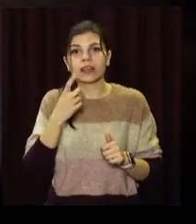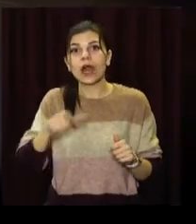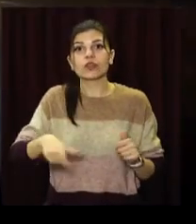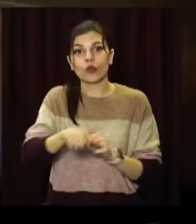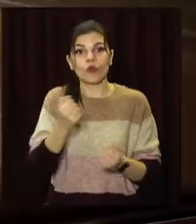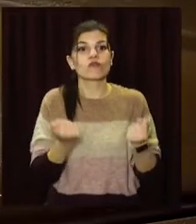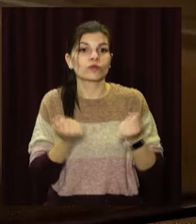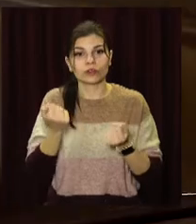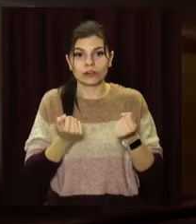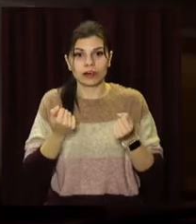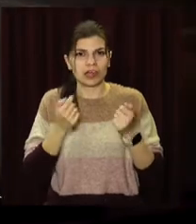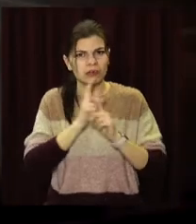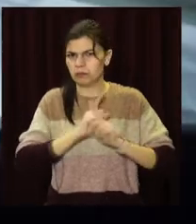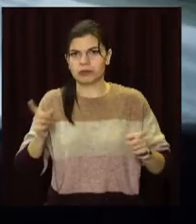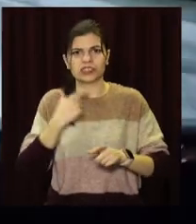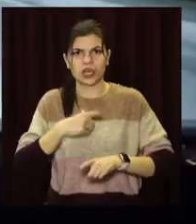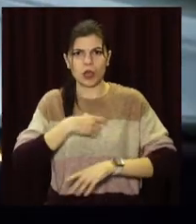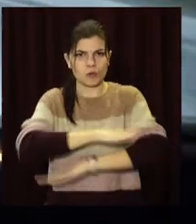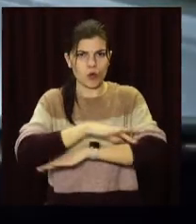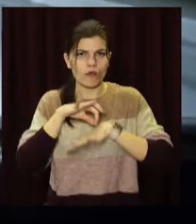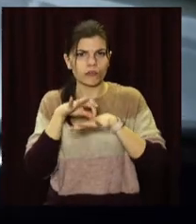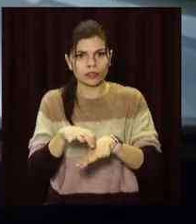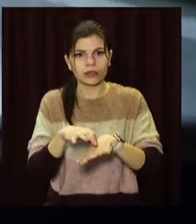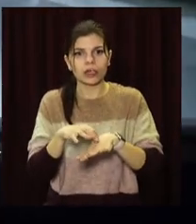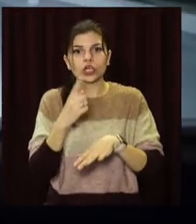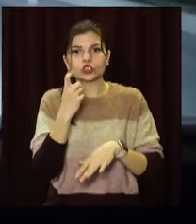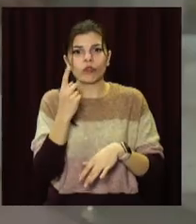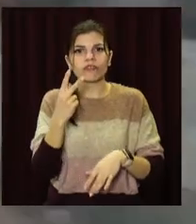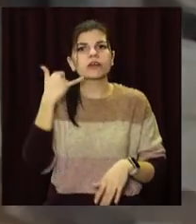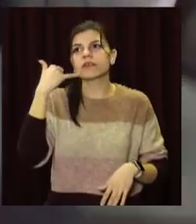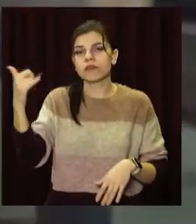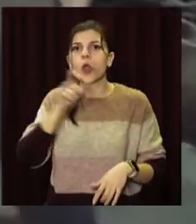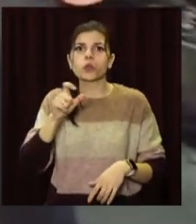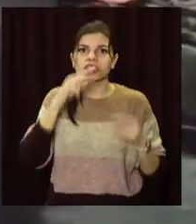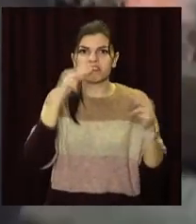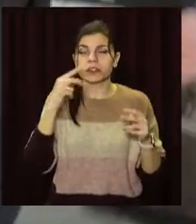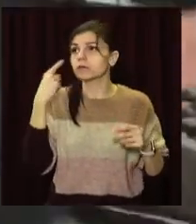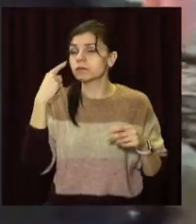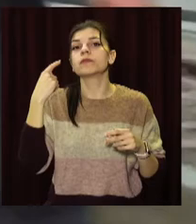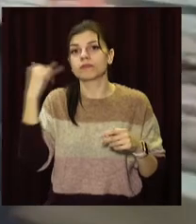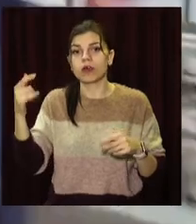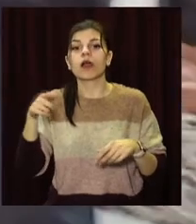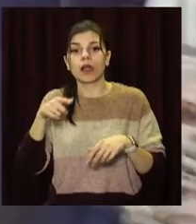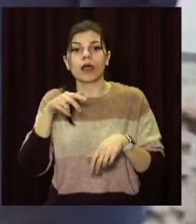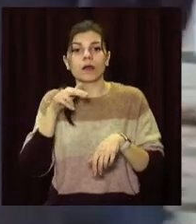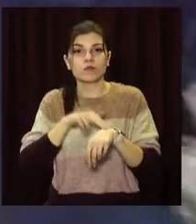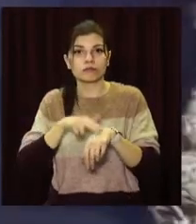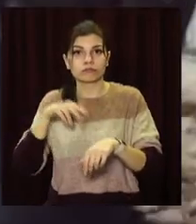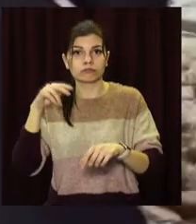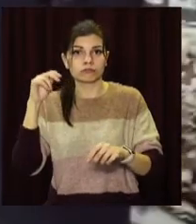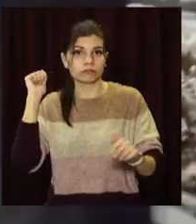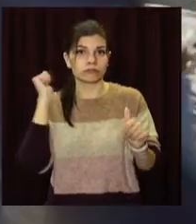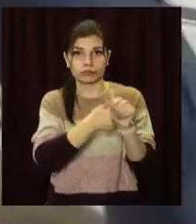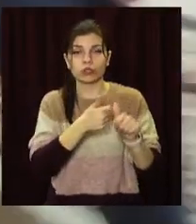дорозі кермувальник із дивною манерою водіння, на 102 повідомили очевидці. Поліцейські перестріли порушника ще на